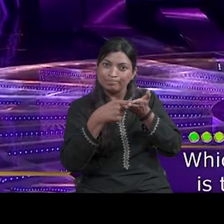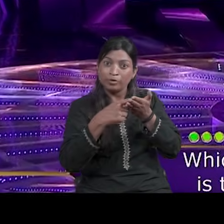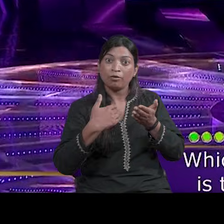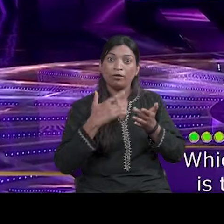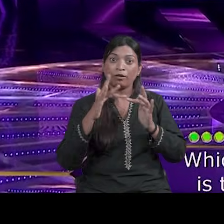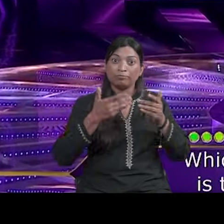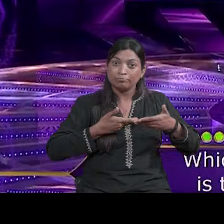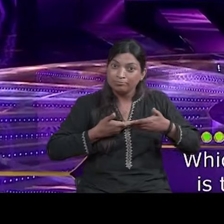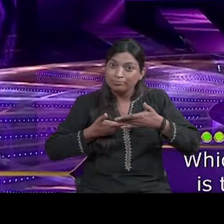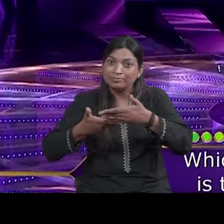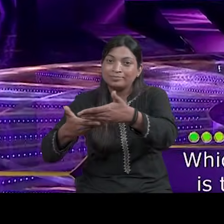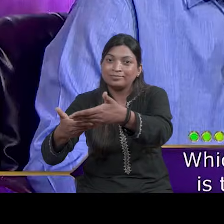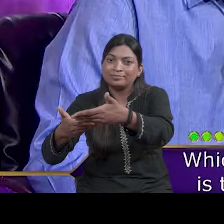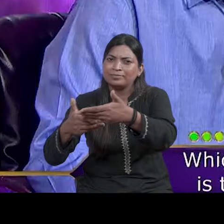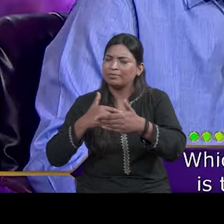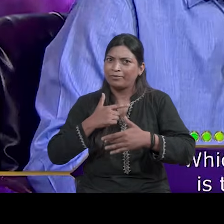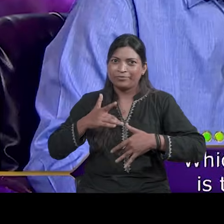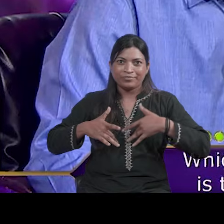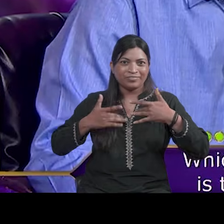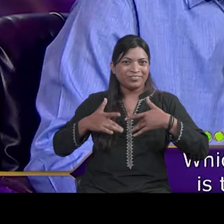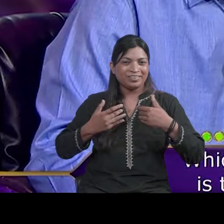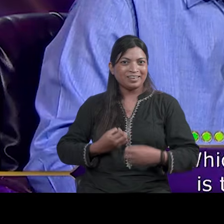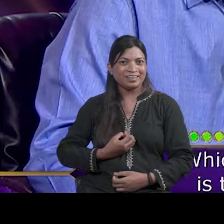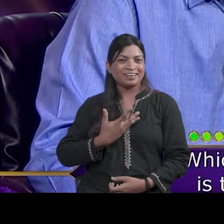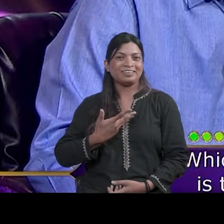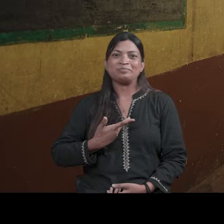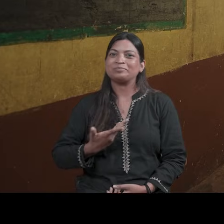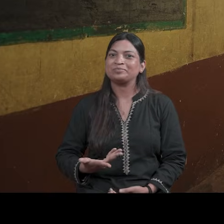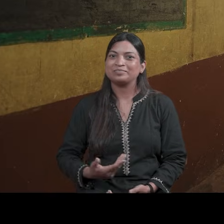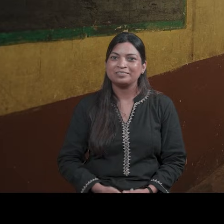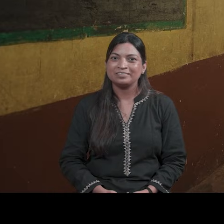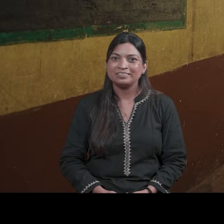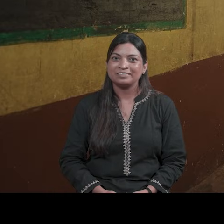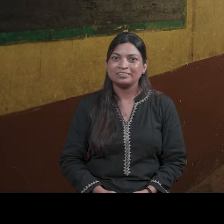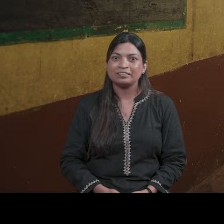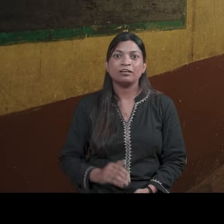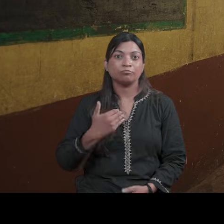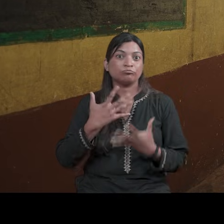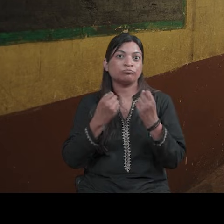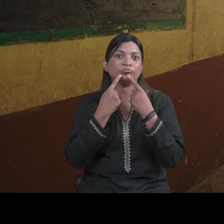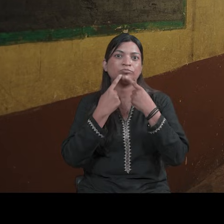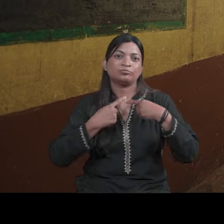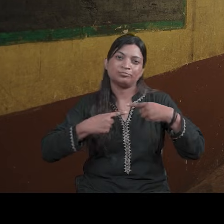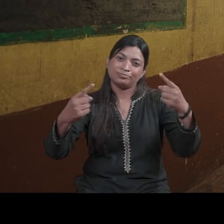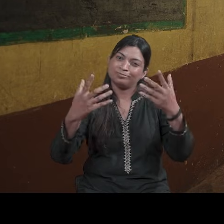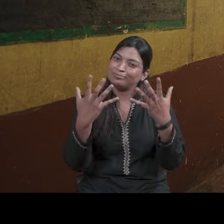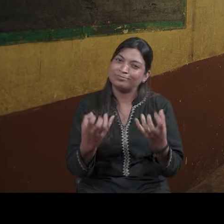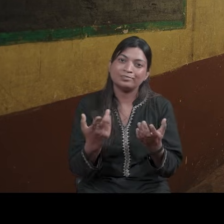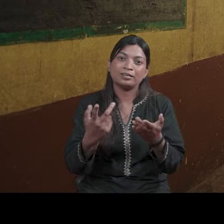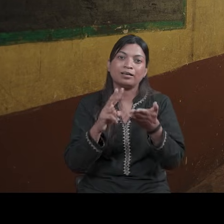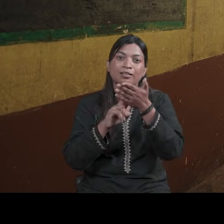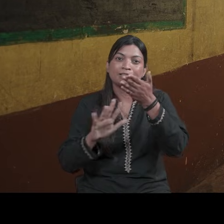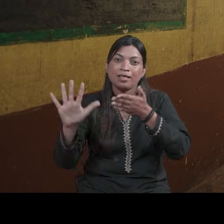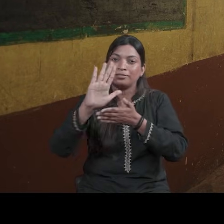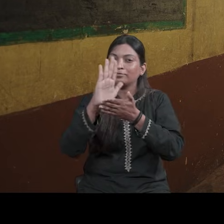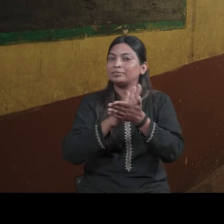गया, हम लोगों को बुलाया गया, हमें बड़ी खुशी हुई। मैं बताना चाहूँगा कि नेशनल एंथम साइन लैंग्वेज में जब हम